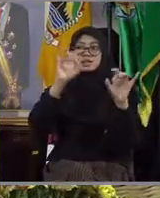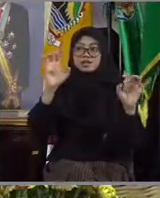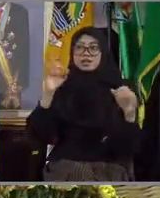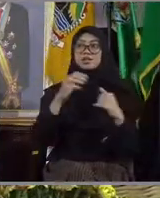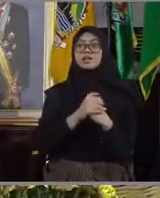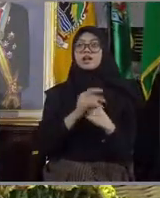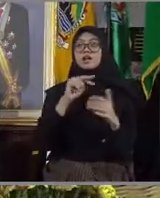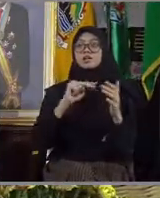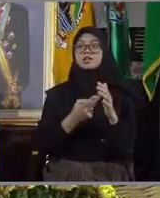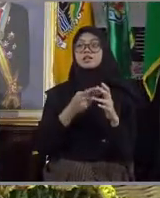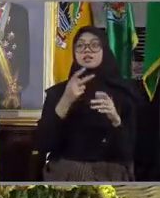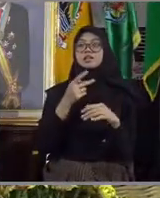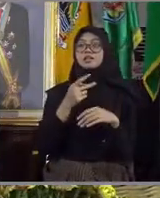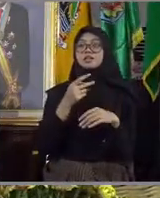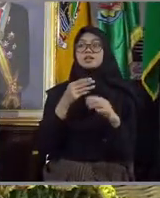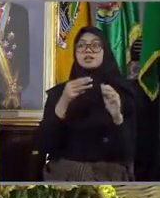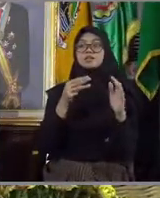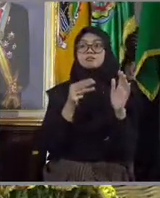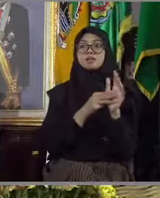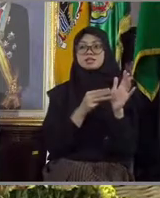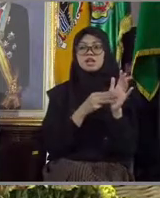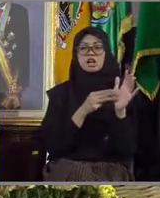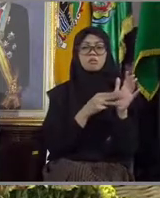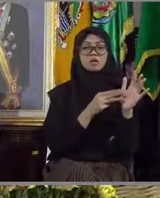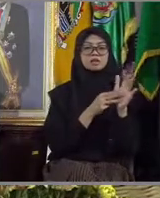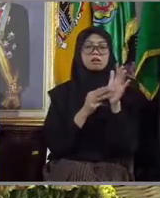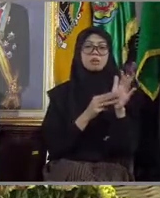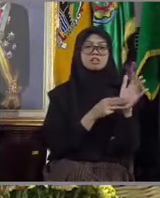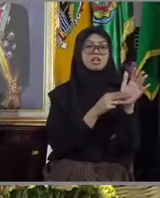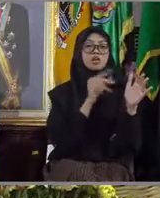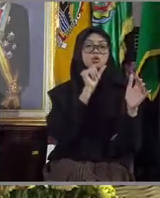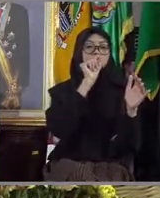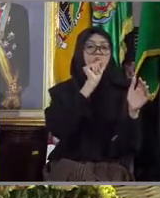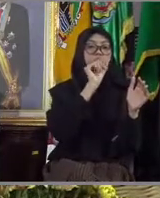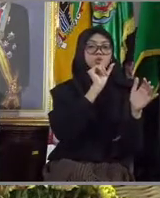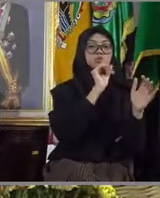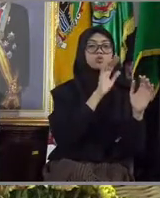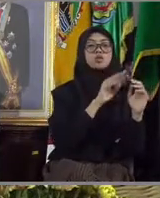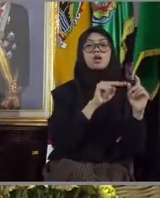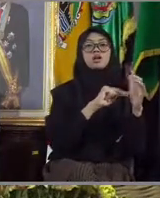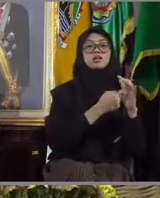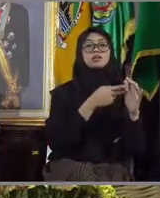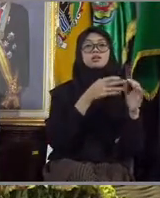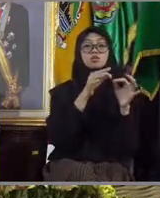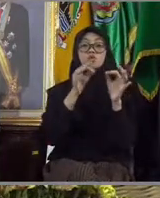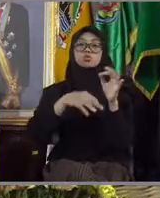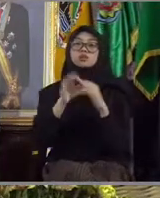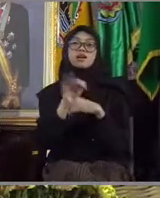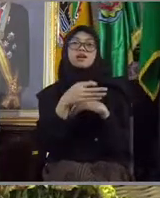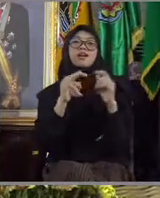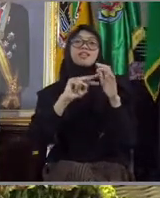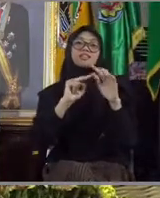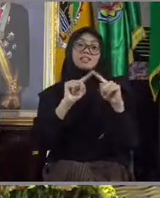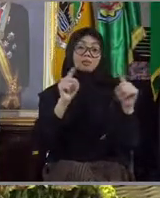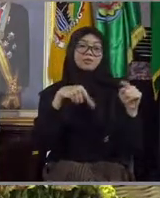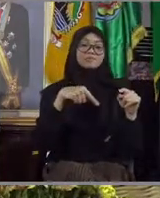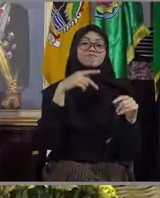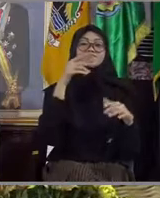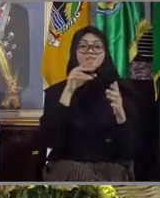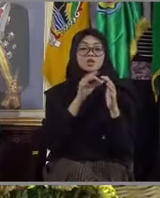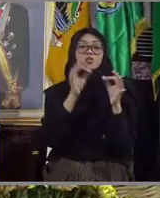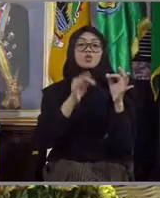muncul hanya satu, masalah tanpa solusi. Ya, terima kasih Bapak. Wah.